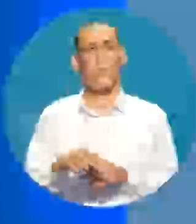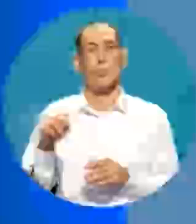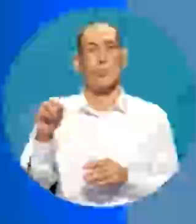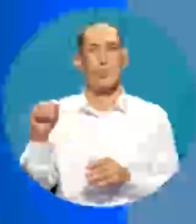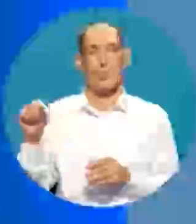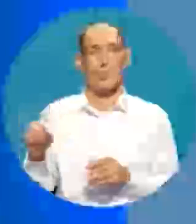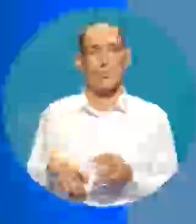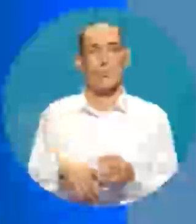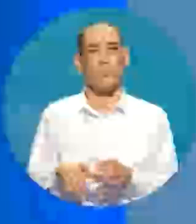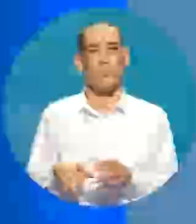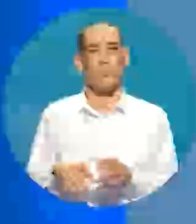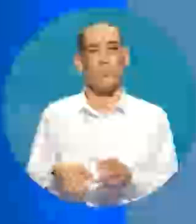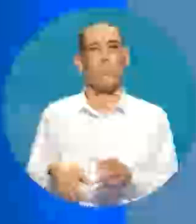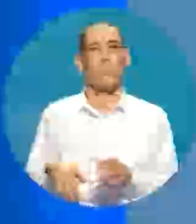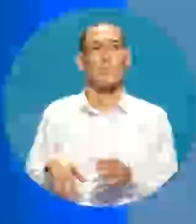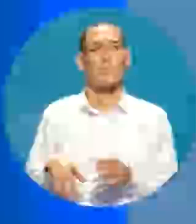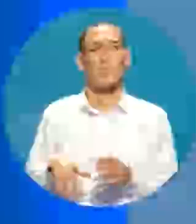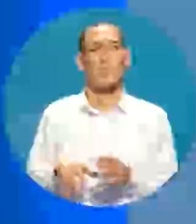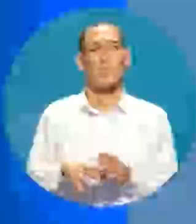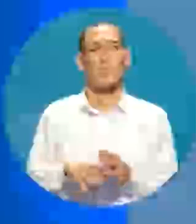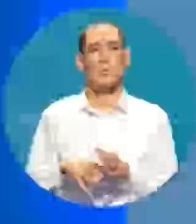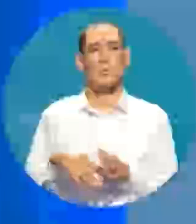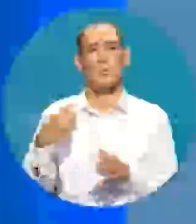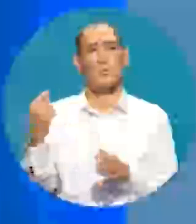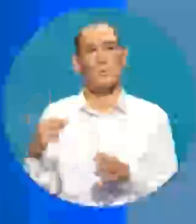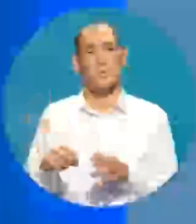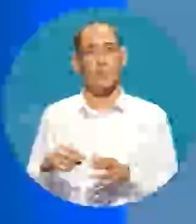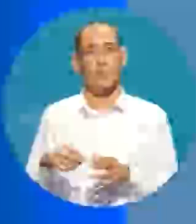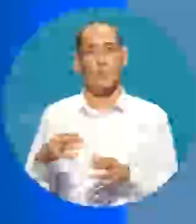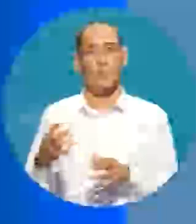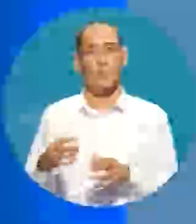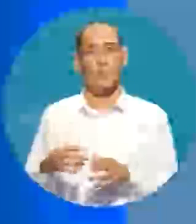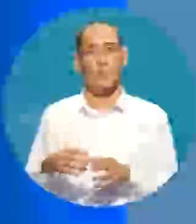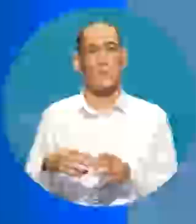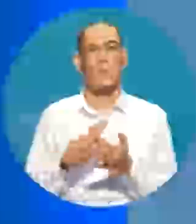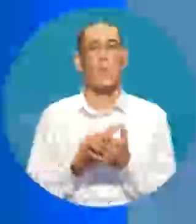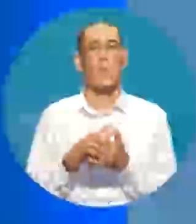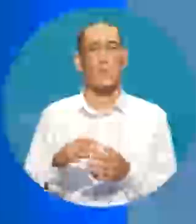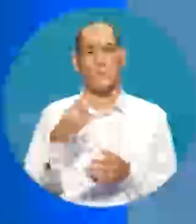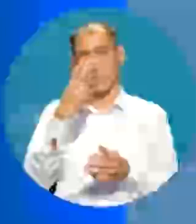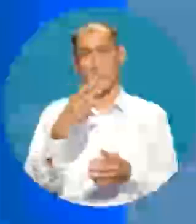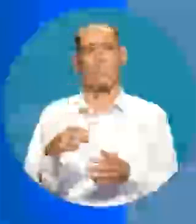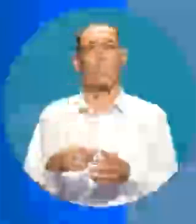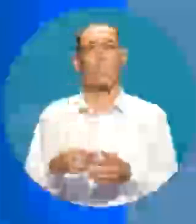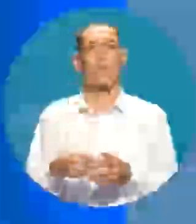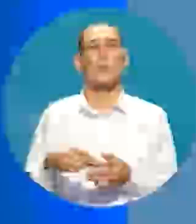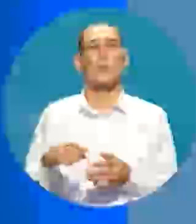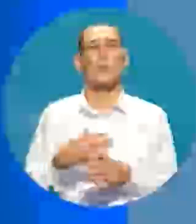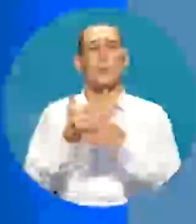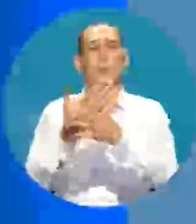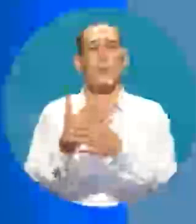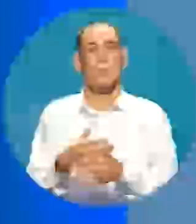barmaqtı onun uruşkanın üstün bas-basaq, o kese jatkan halda bop qalat. Jatkan halda jazalamız ba? Yaq,